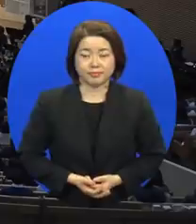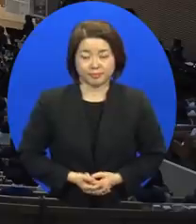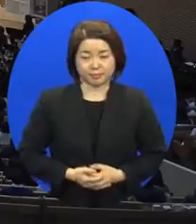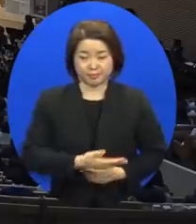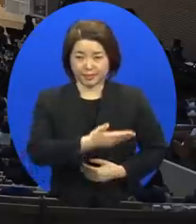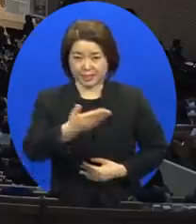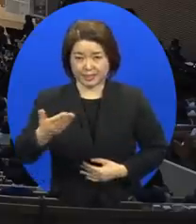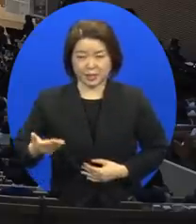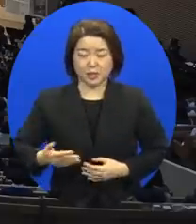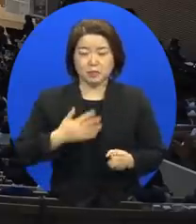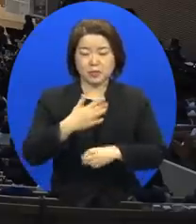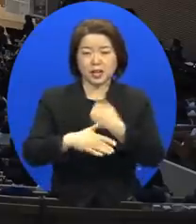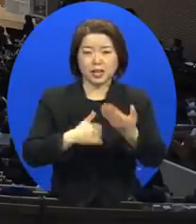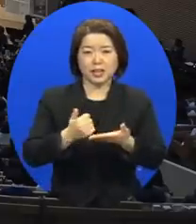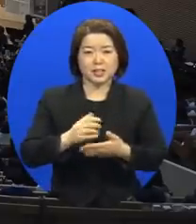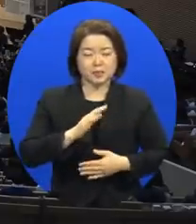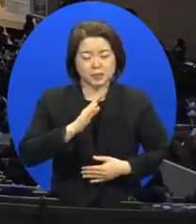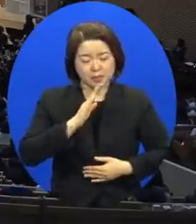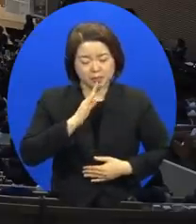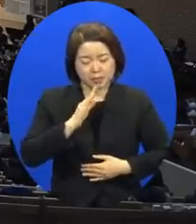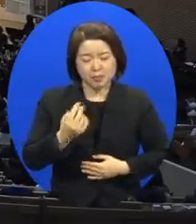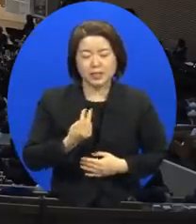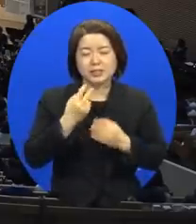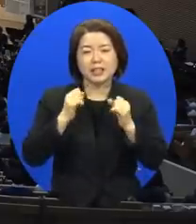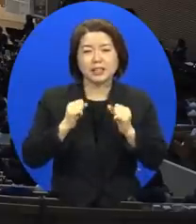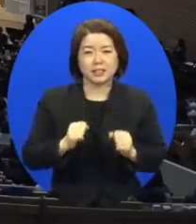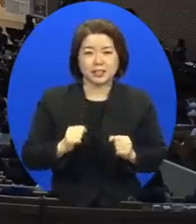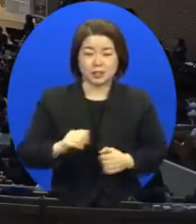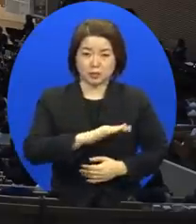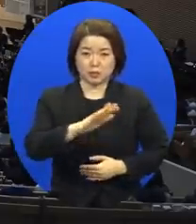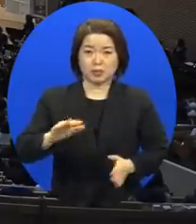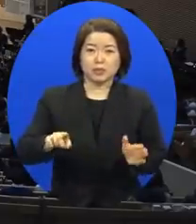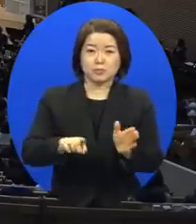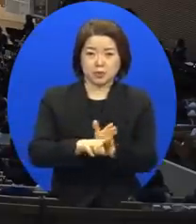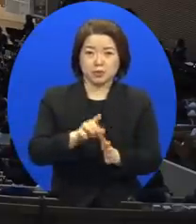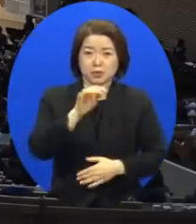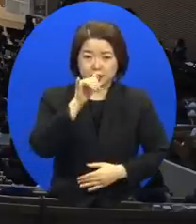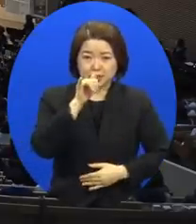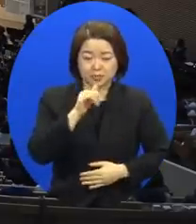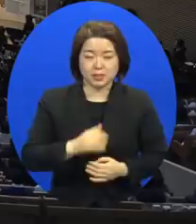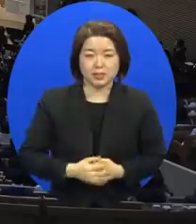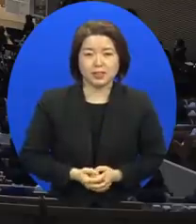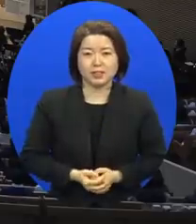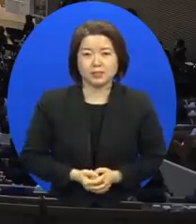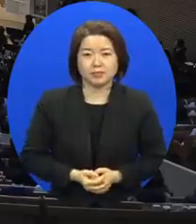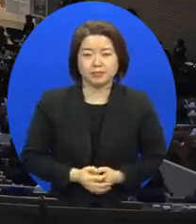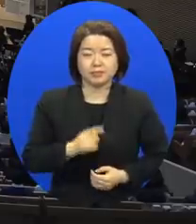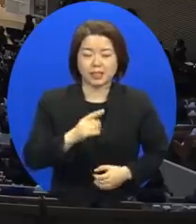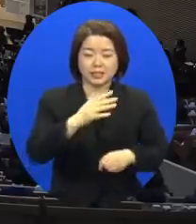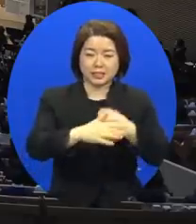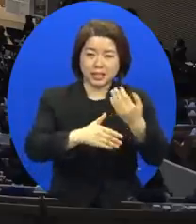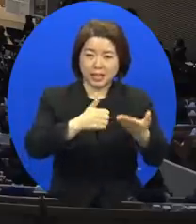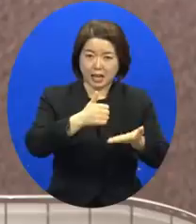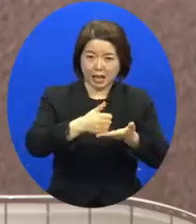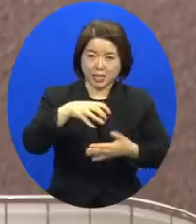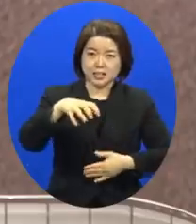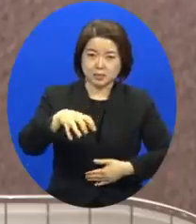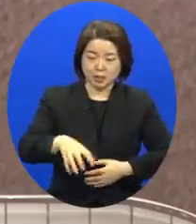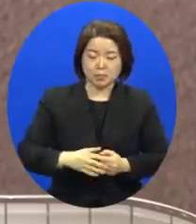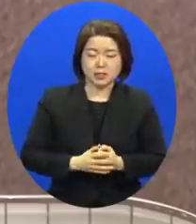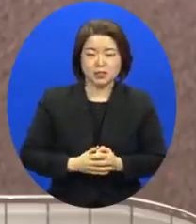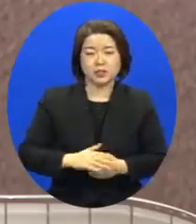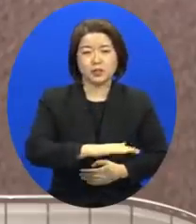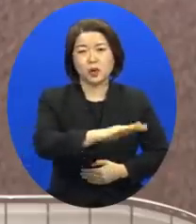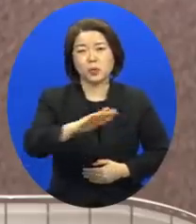여러분 하나님이 정말 살아 계신 것을 우리는 믿습니다 그 하나님 앞에서 우리가 살고 있는 이 세상은